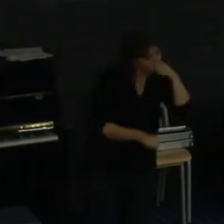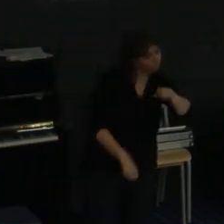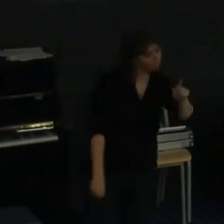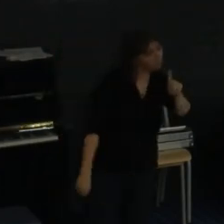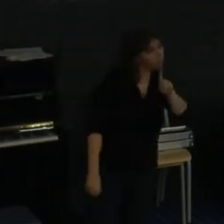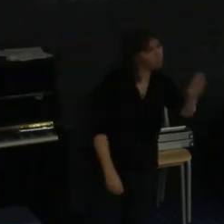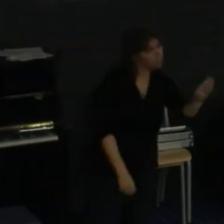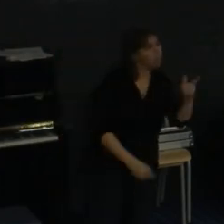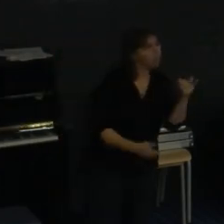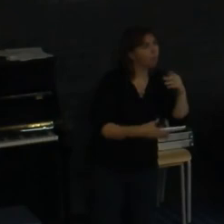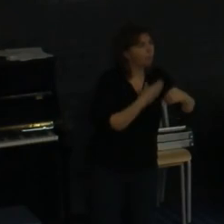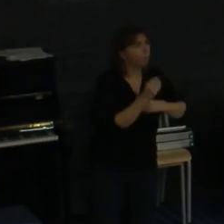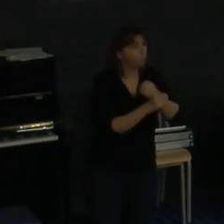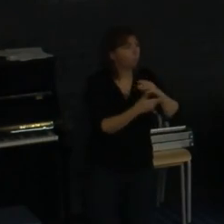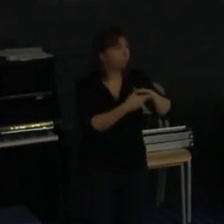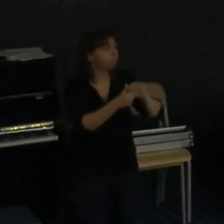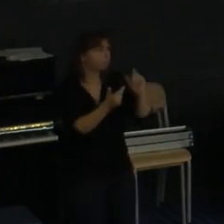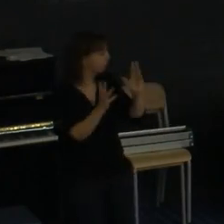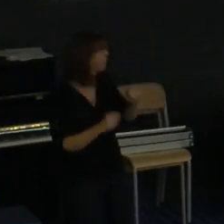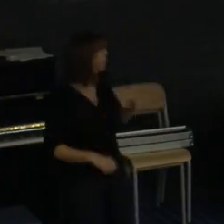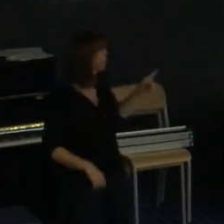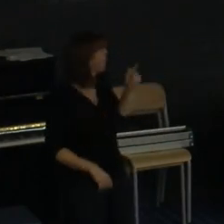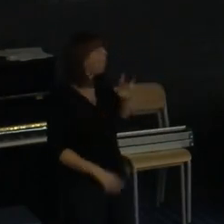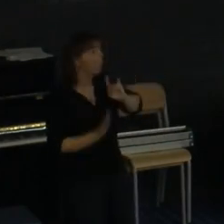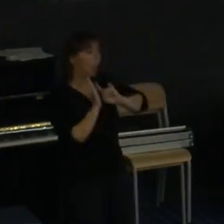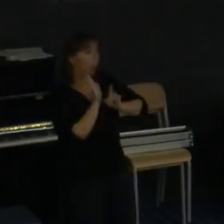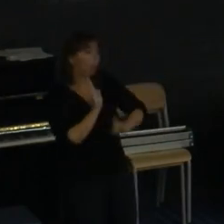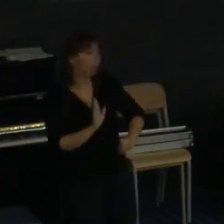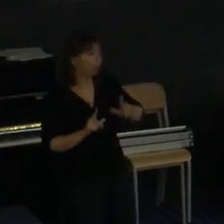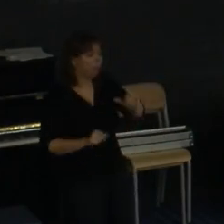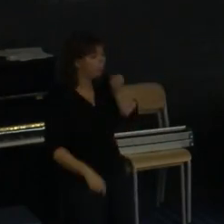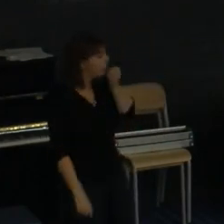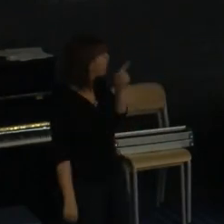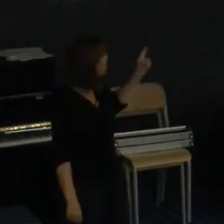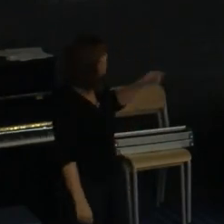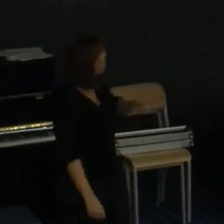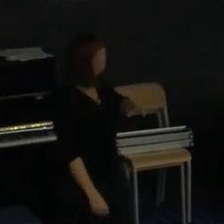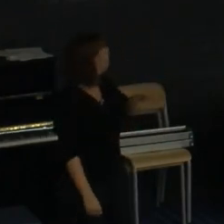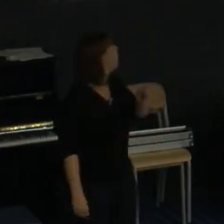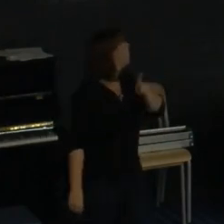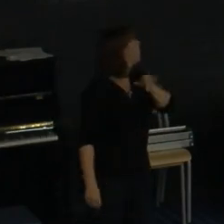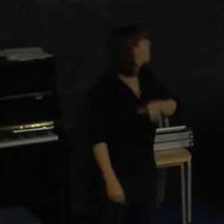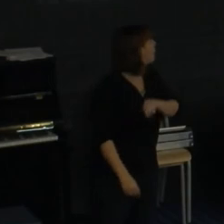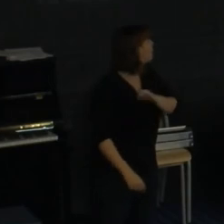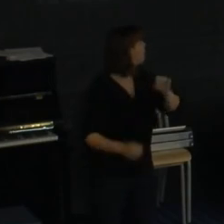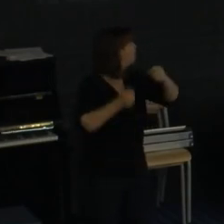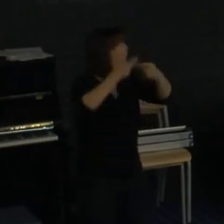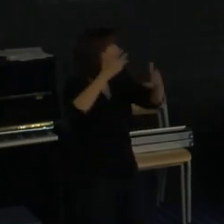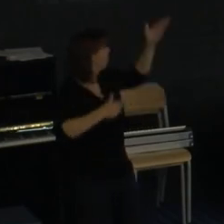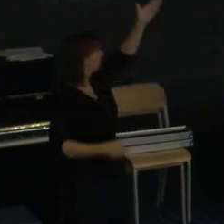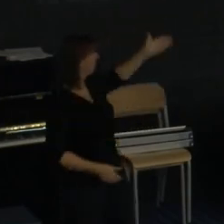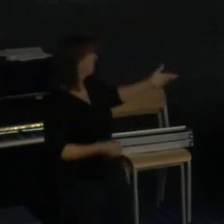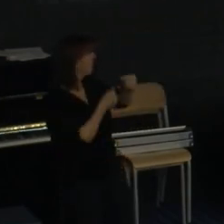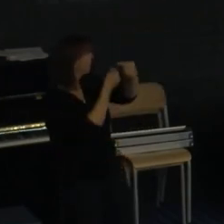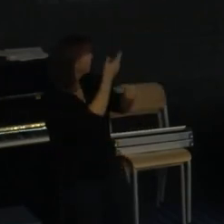directement GDB via Python. Alors, il y a des petites commandes qui sont fournies. Il y a PyBT, PyBT full, PyList, etc. En